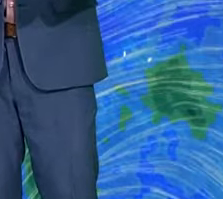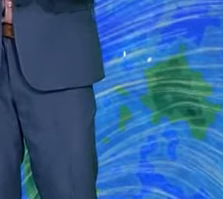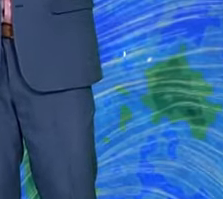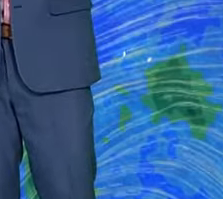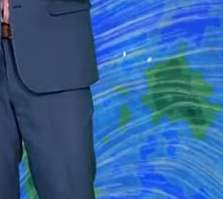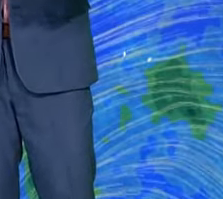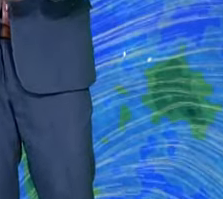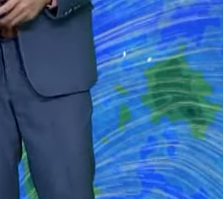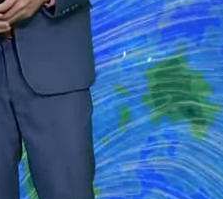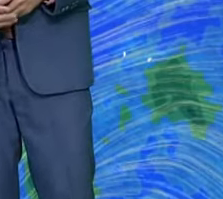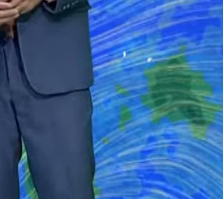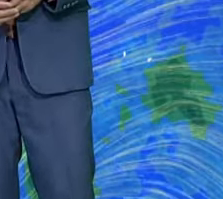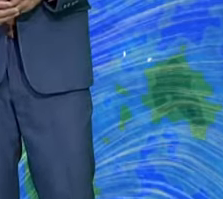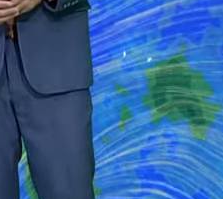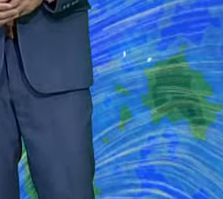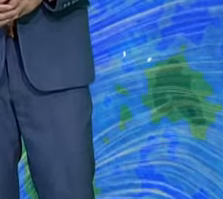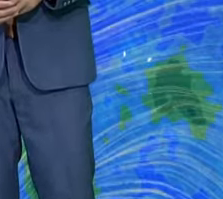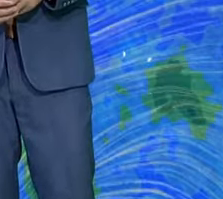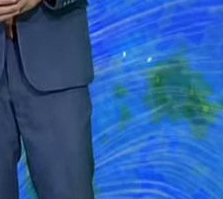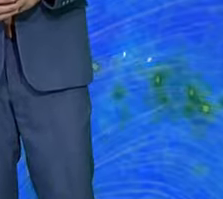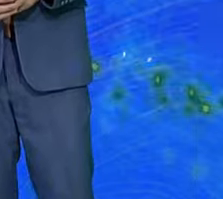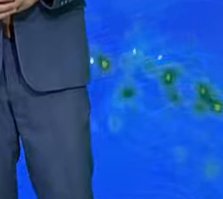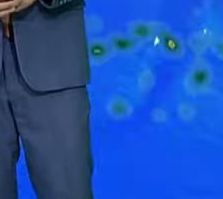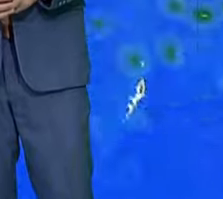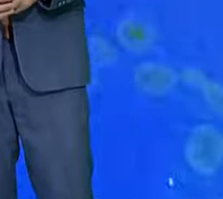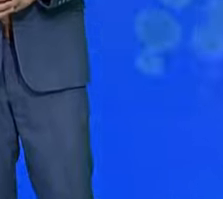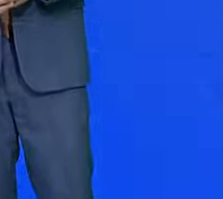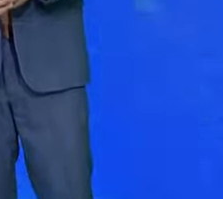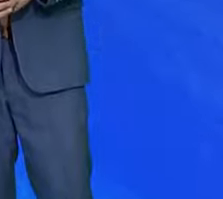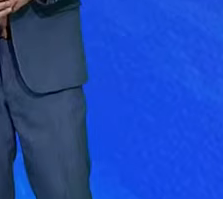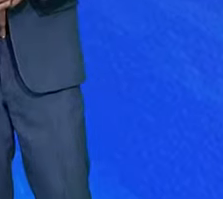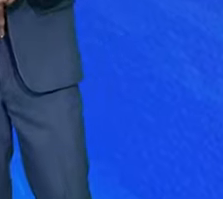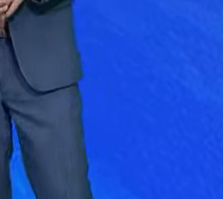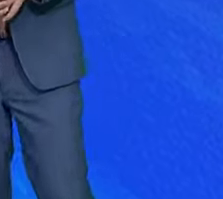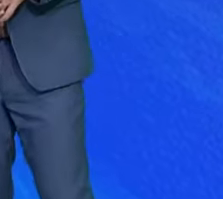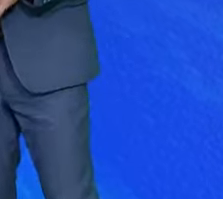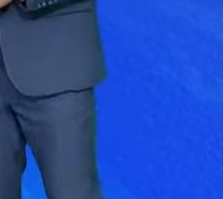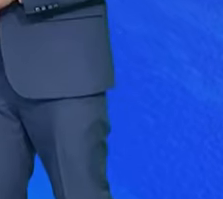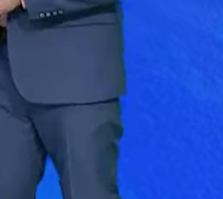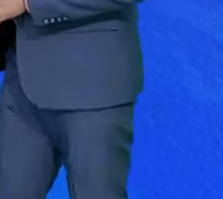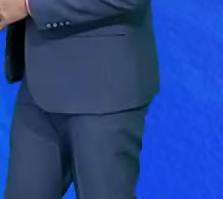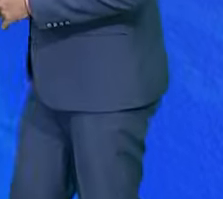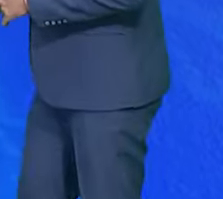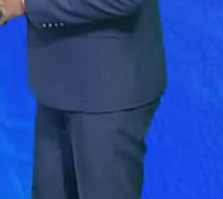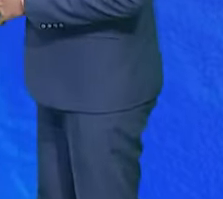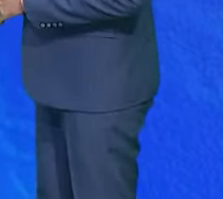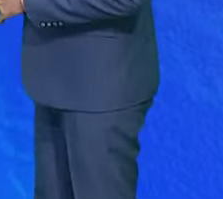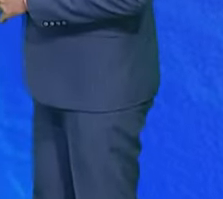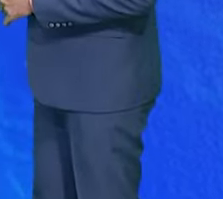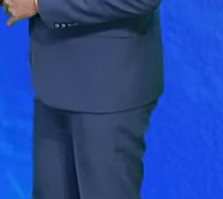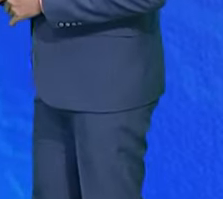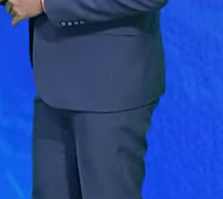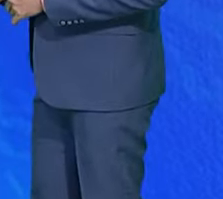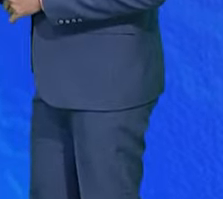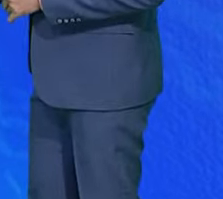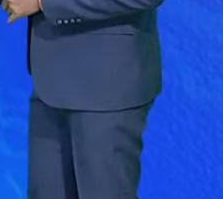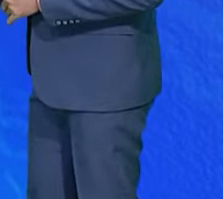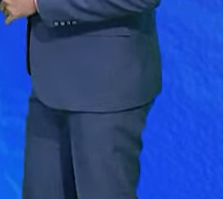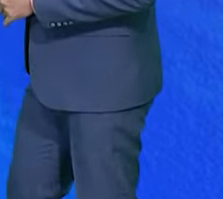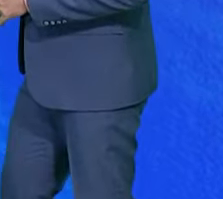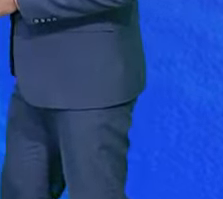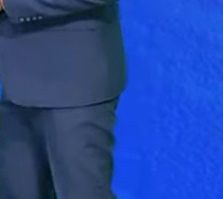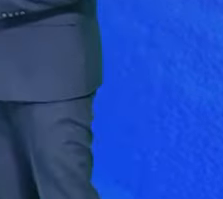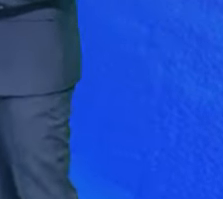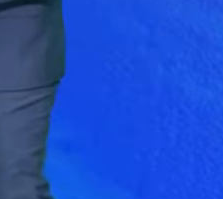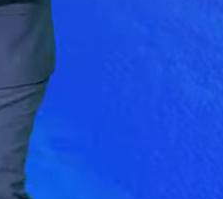panahon hanggang sa susunod na Linggo. Sa rainfall forecast ng The Weather Company para bukas sa Mindanao, hapon pa may aasahang pag-ulan sa ilang